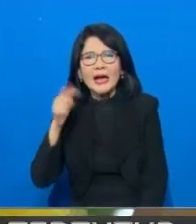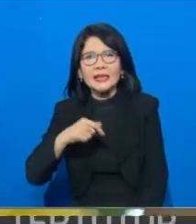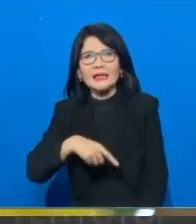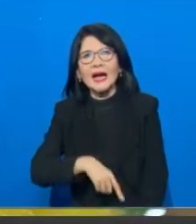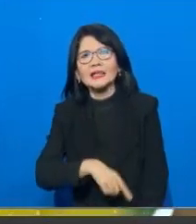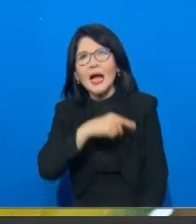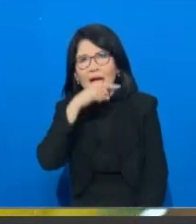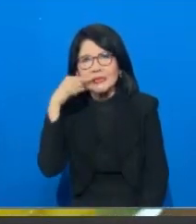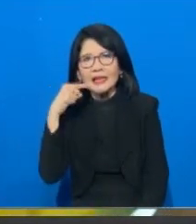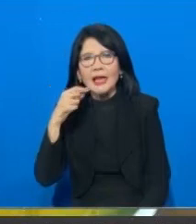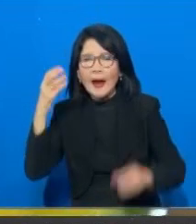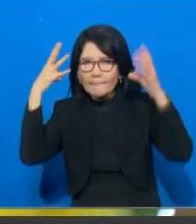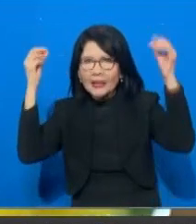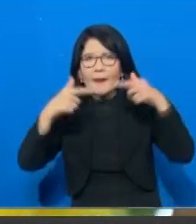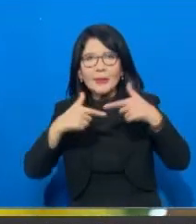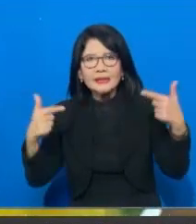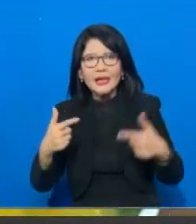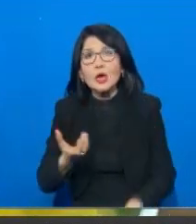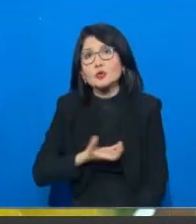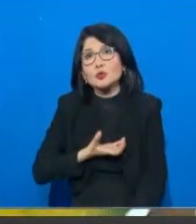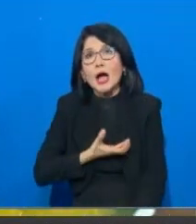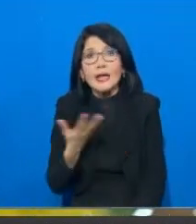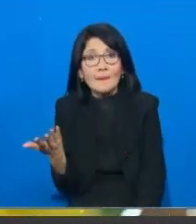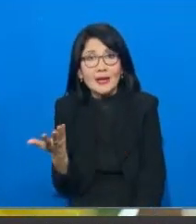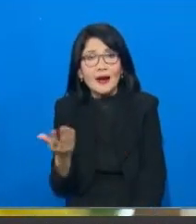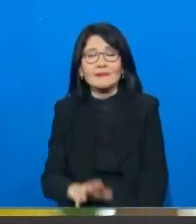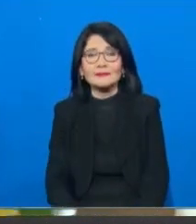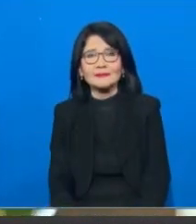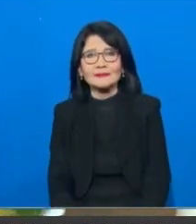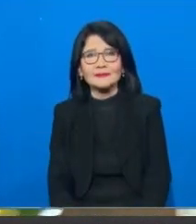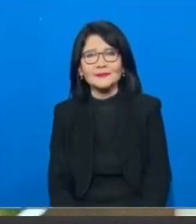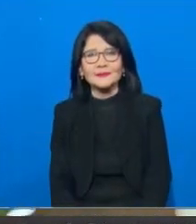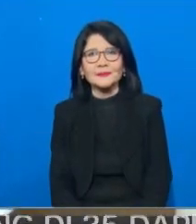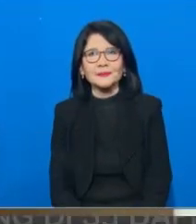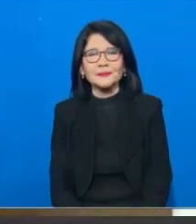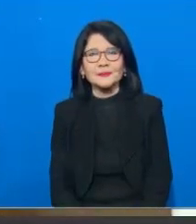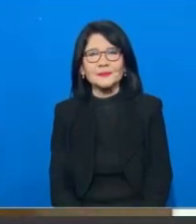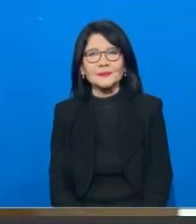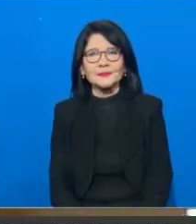padang panjang. Jadi tergantung selera kalau Anda suka yang mana. Adi Dunanda, Andika Suramanto, Jakarta.